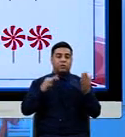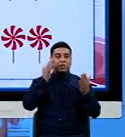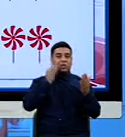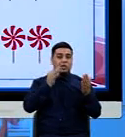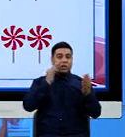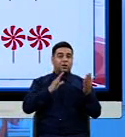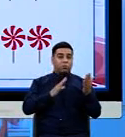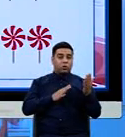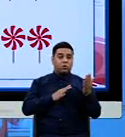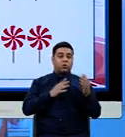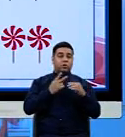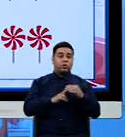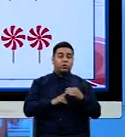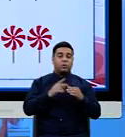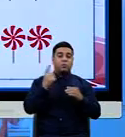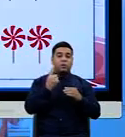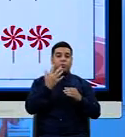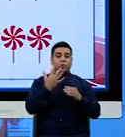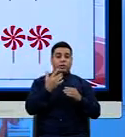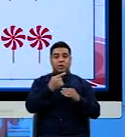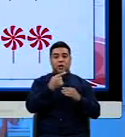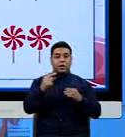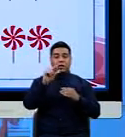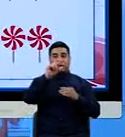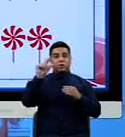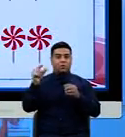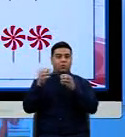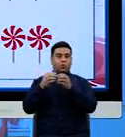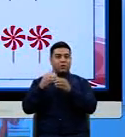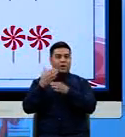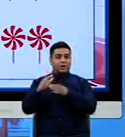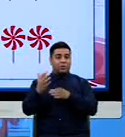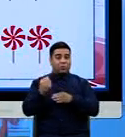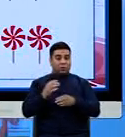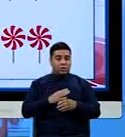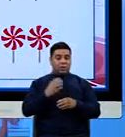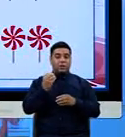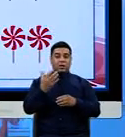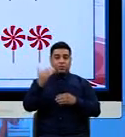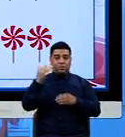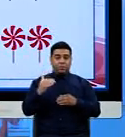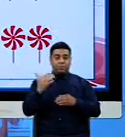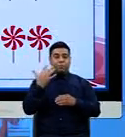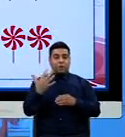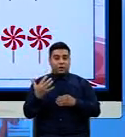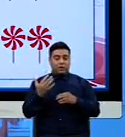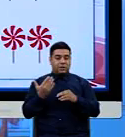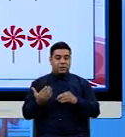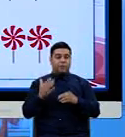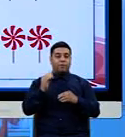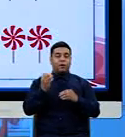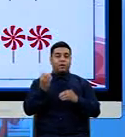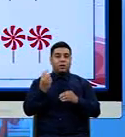edi. 15 ta shirinlikdan avval 5 tasini ayirib oldik. Undan keyin yana 5 tasini